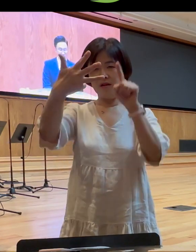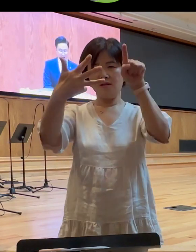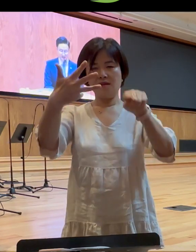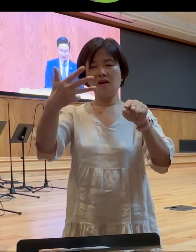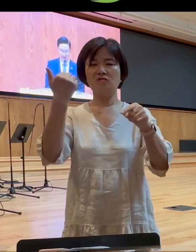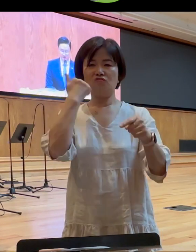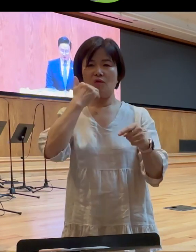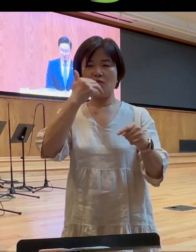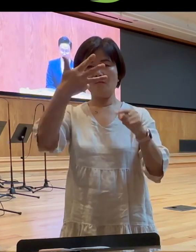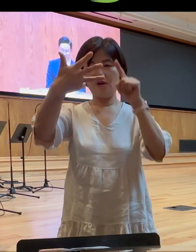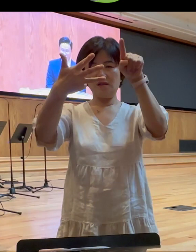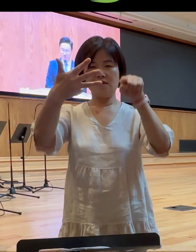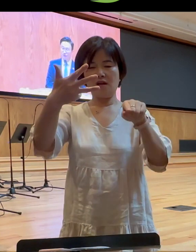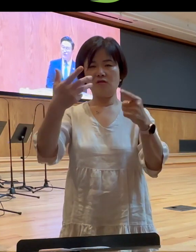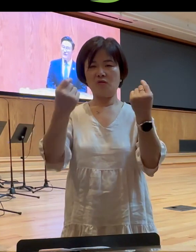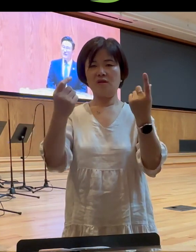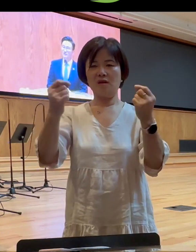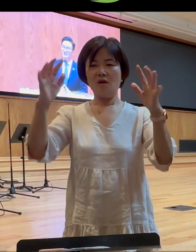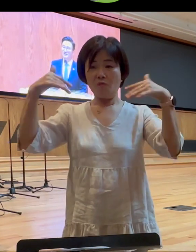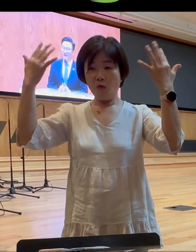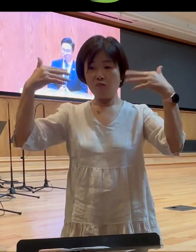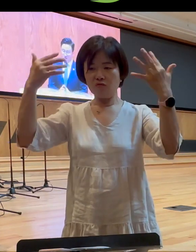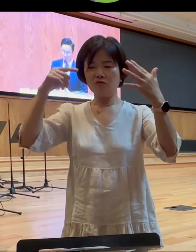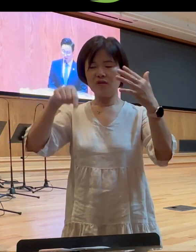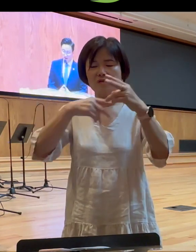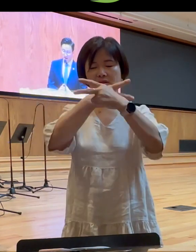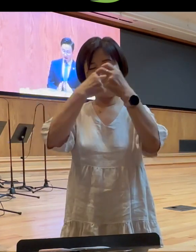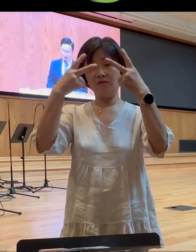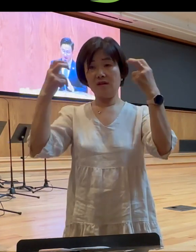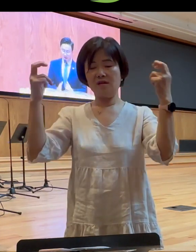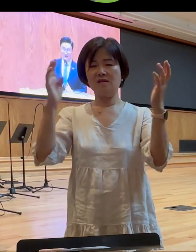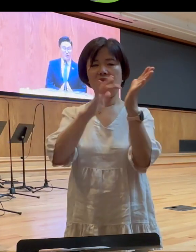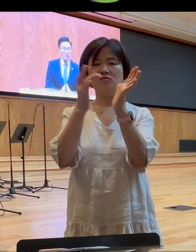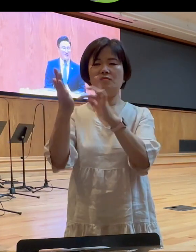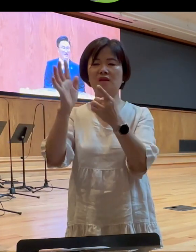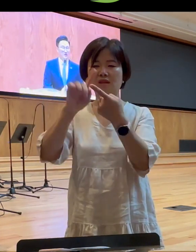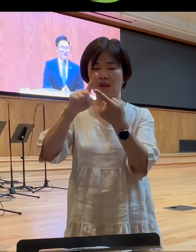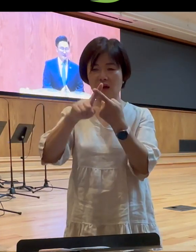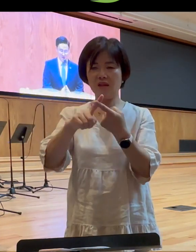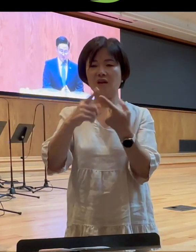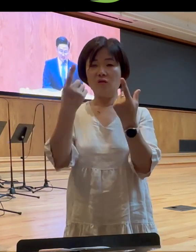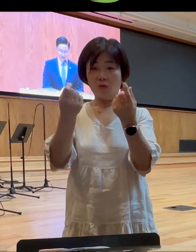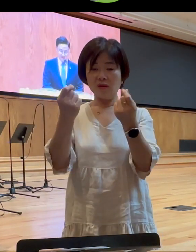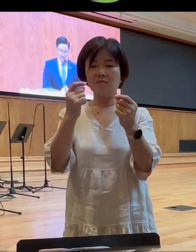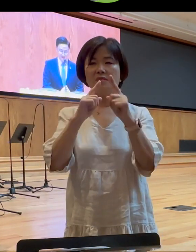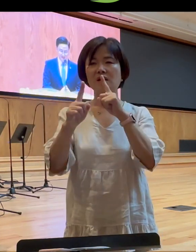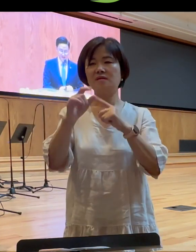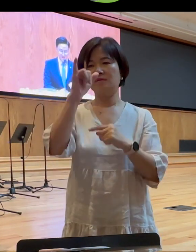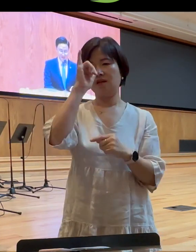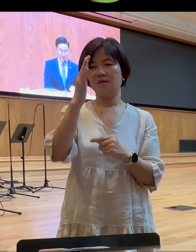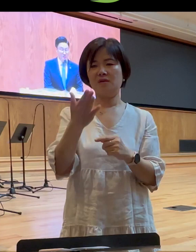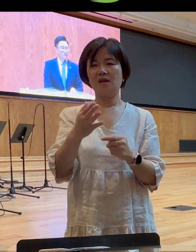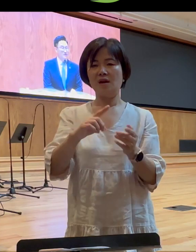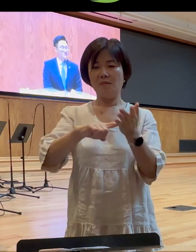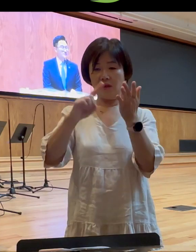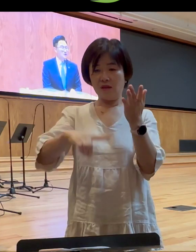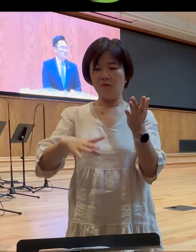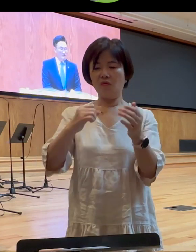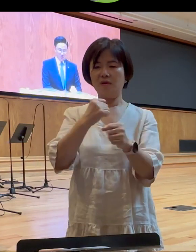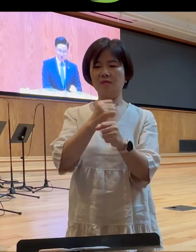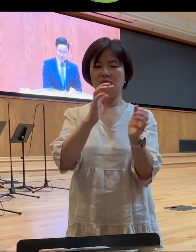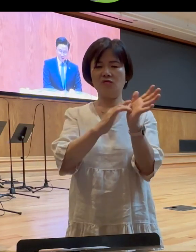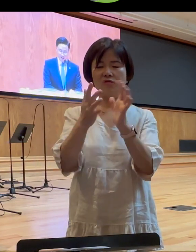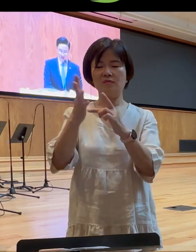누가복음 8장에도 폭풍 속에 잠드신 예수님에 대한 동일한 내용이 나옵니다. 마태복음에서는